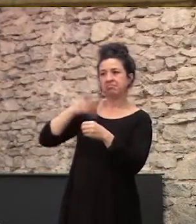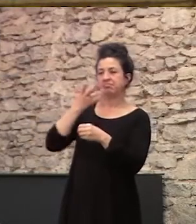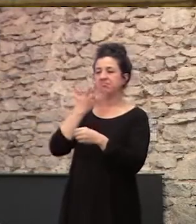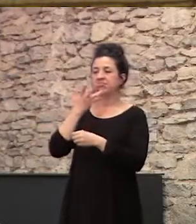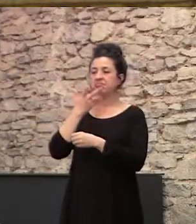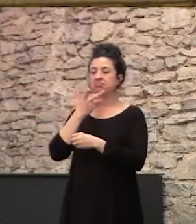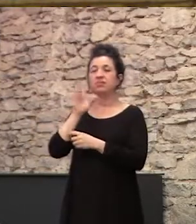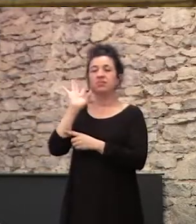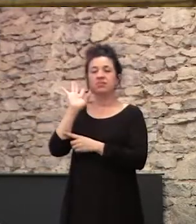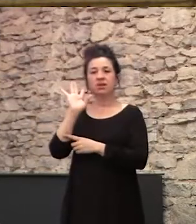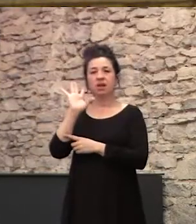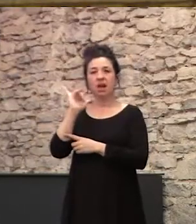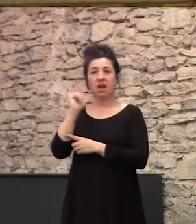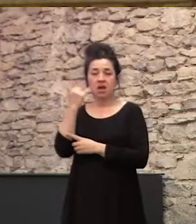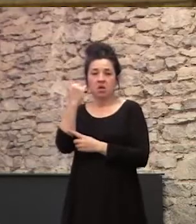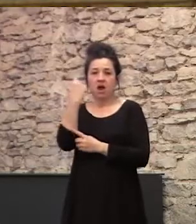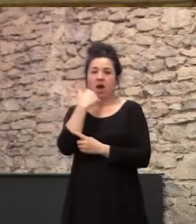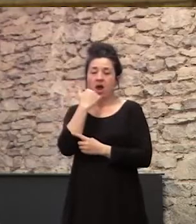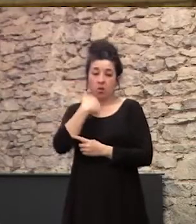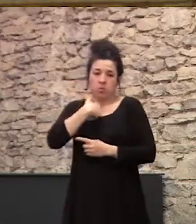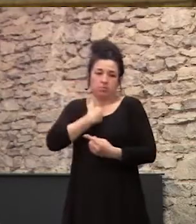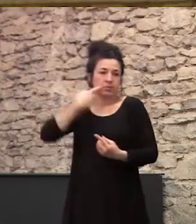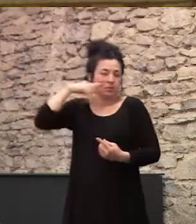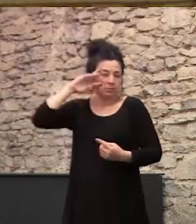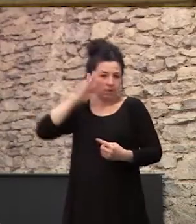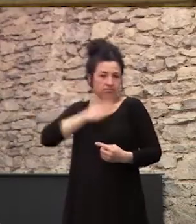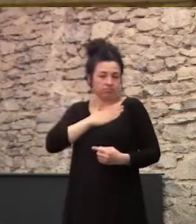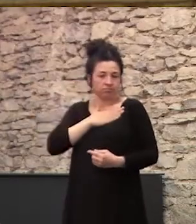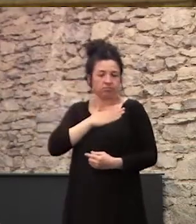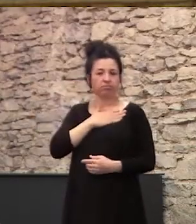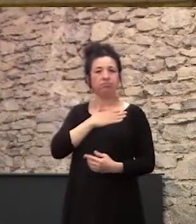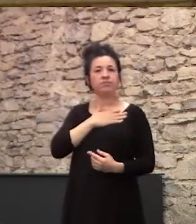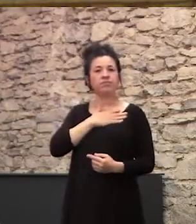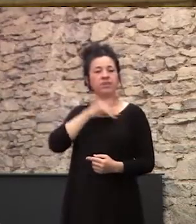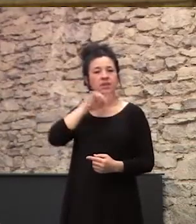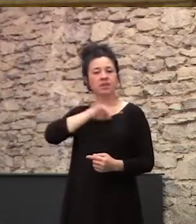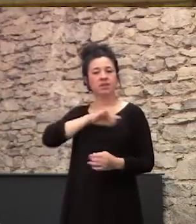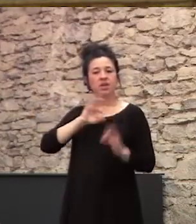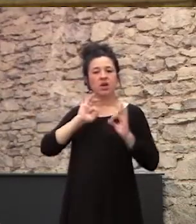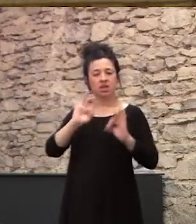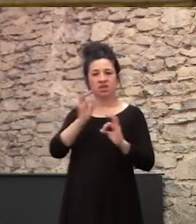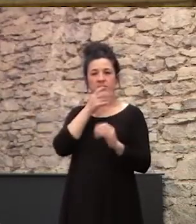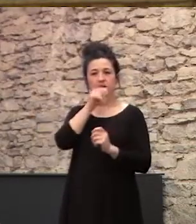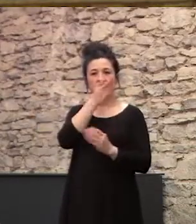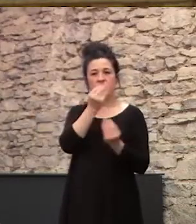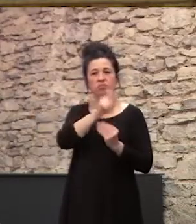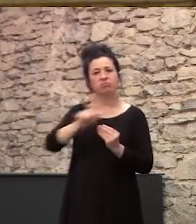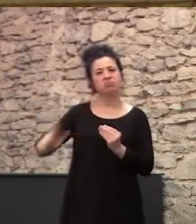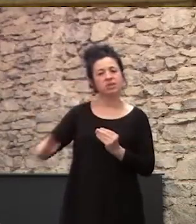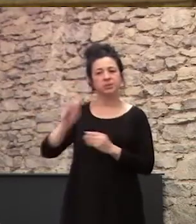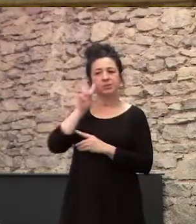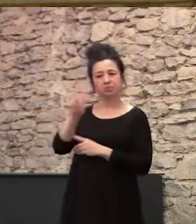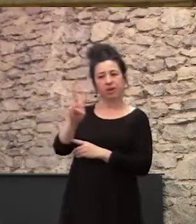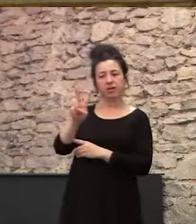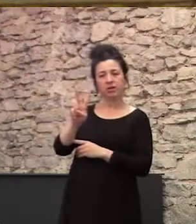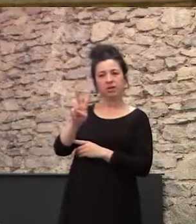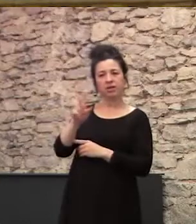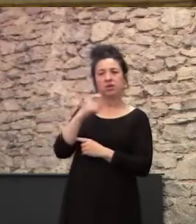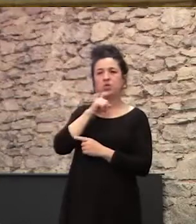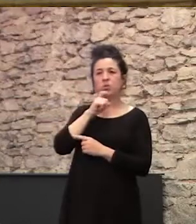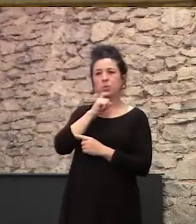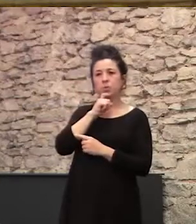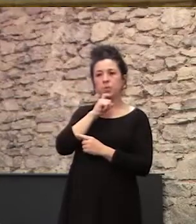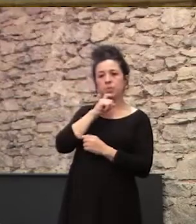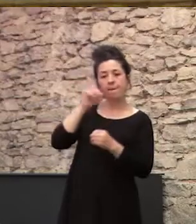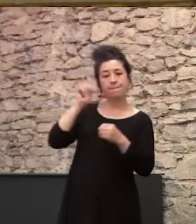gauza bat nik horrela bizi dut, baina planteatzen, entzuten doana jende deixente planteatzen baita ere, dela ba, nola egiten aldatzen